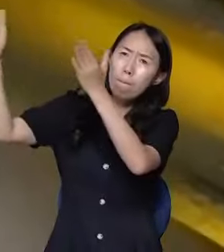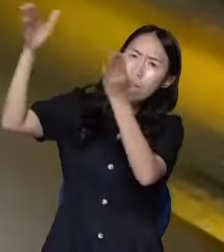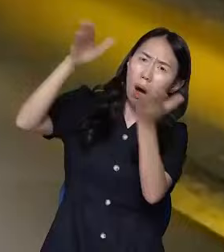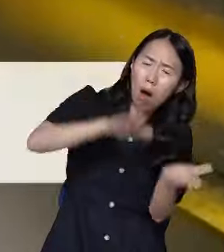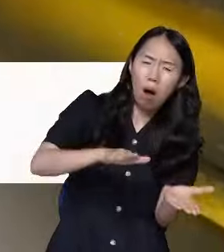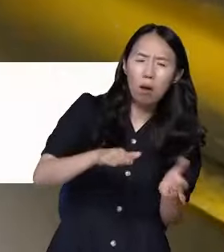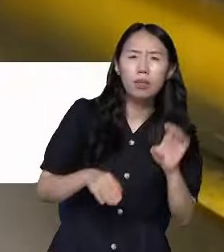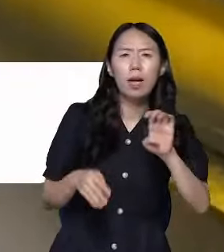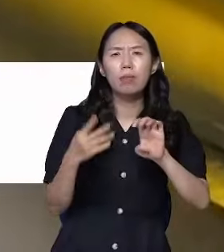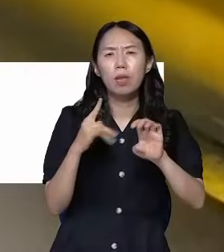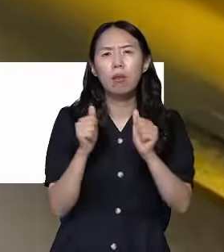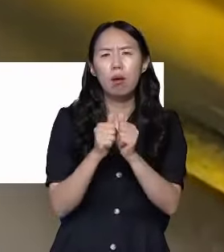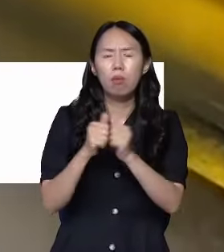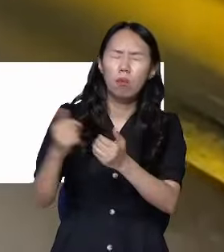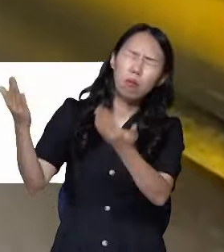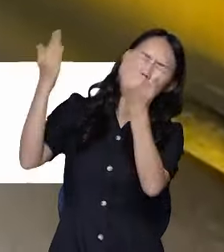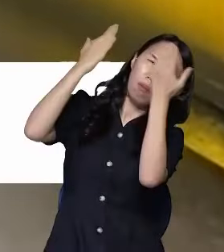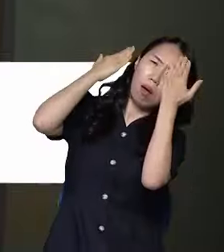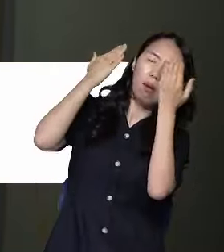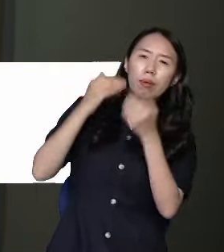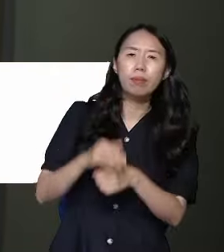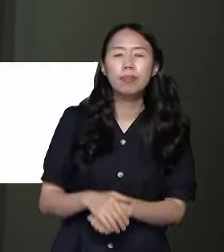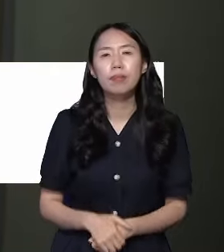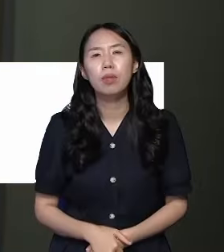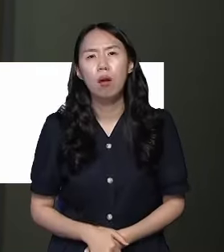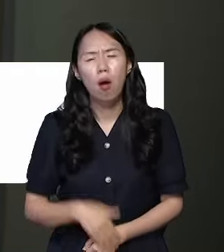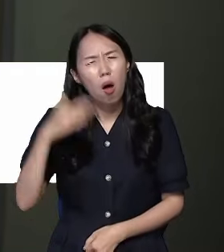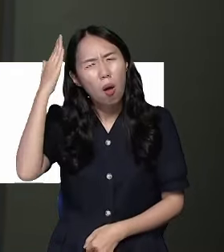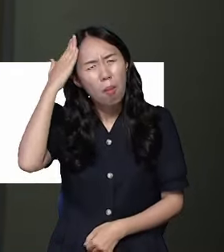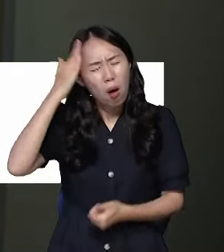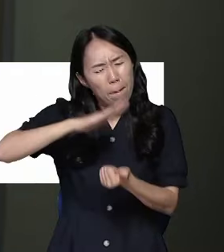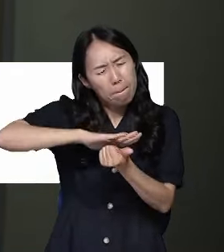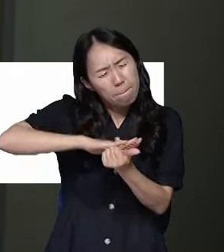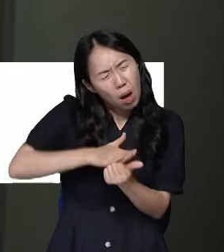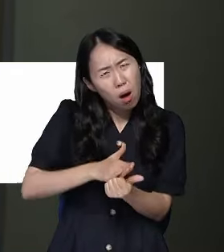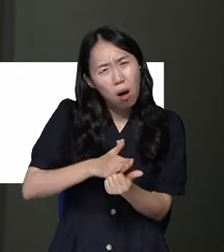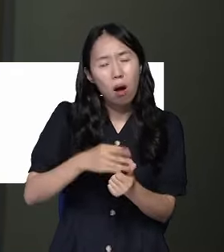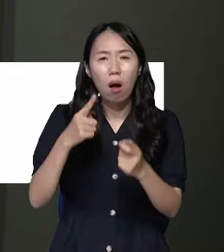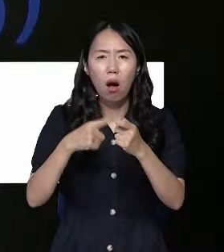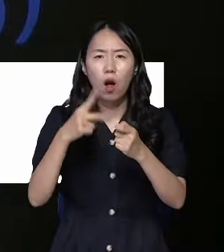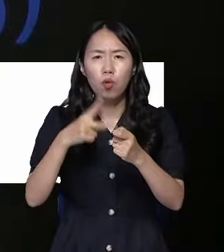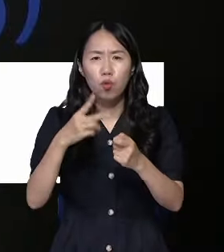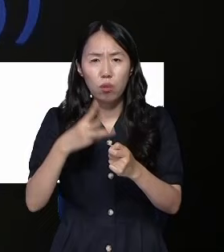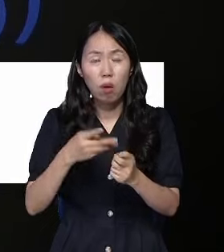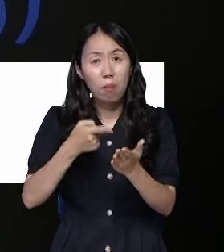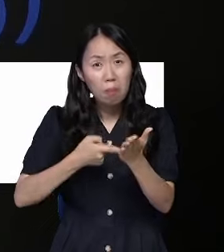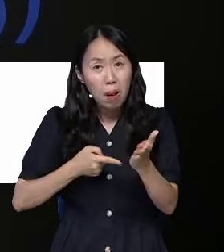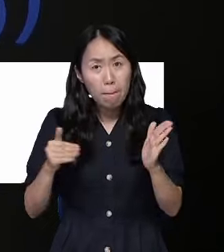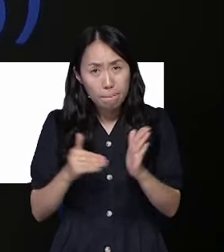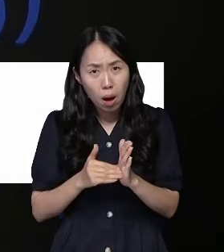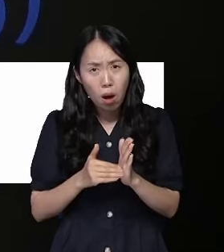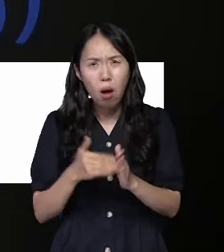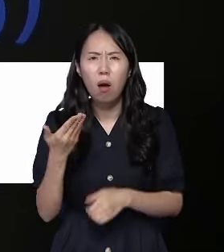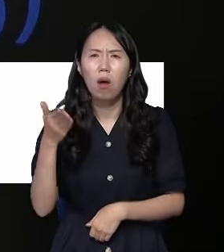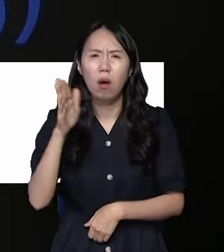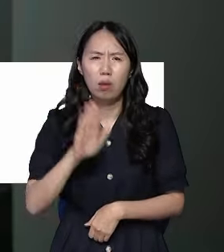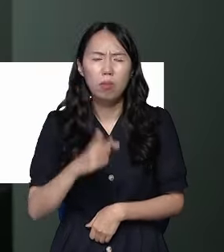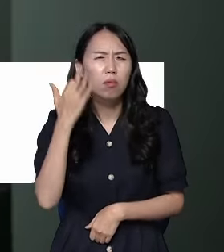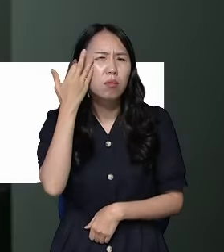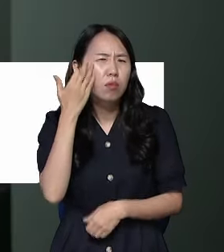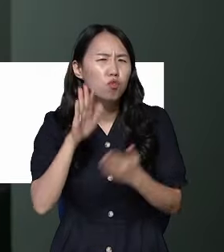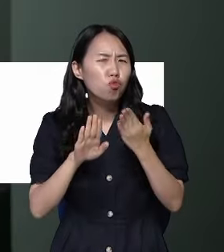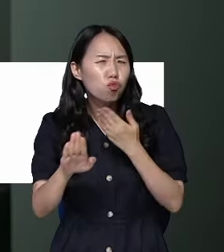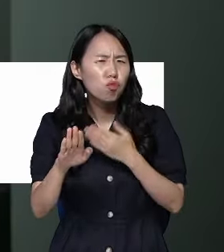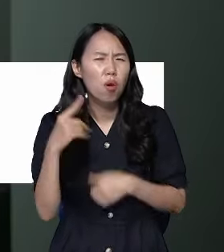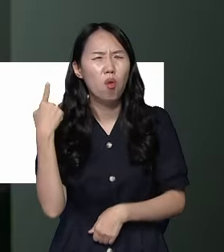내리면서 40대 A씨를 덮쳤습니다. 머리를 크게 다친 A씨는 세 차례나 수술을 받았지만 사고 발생 19일